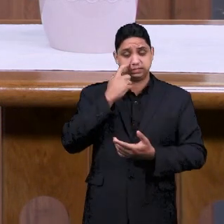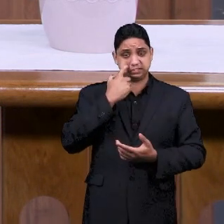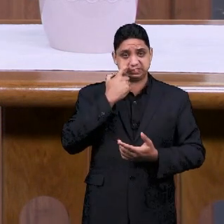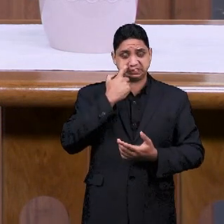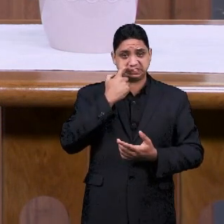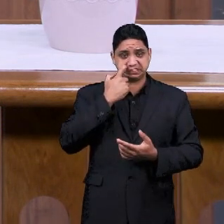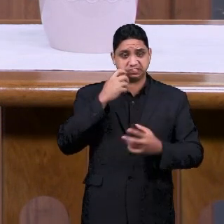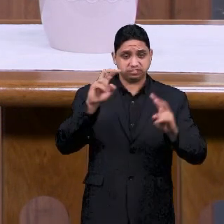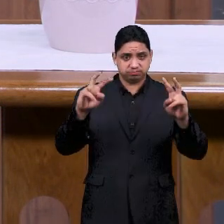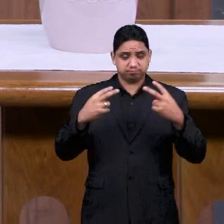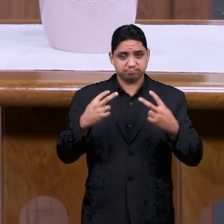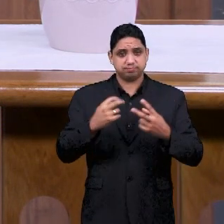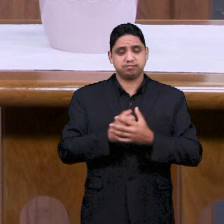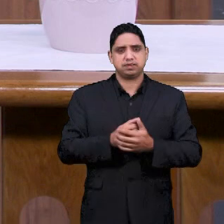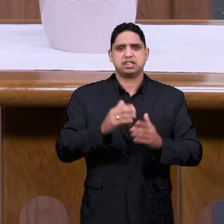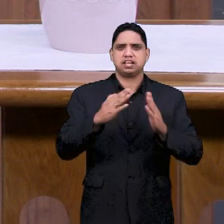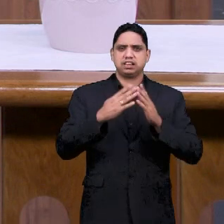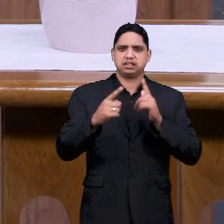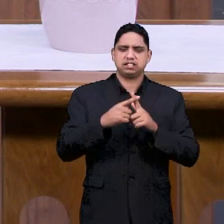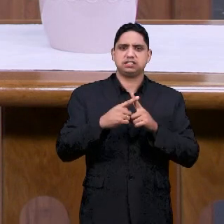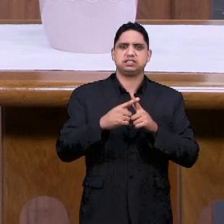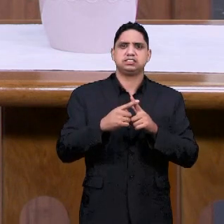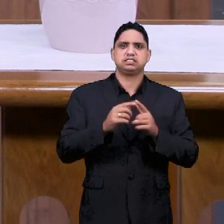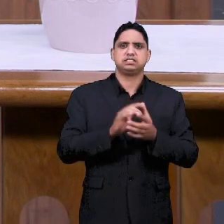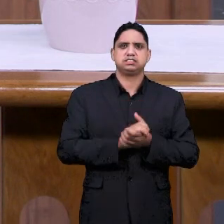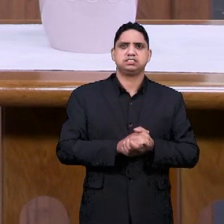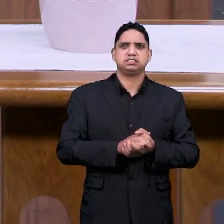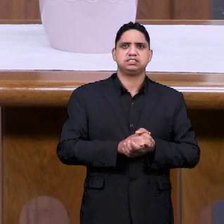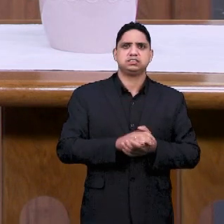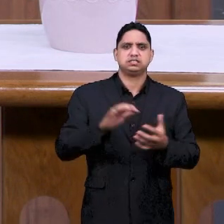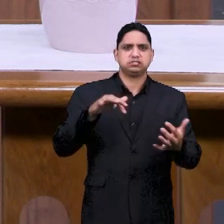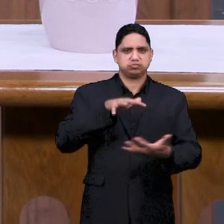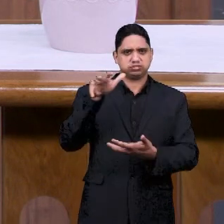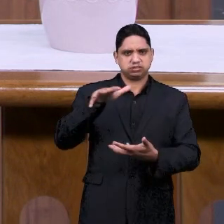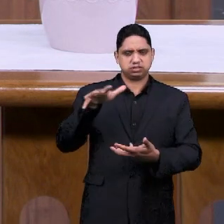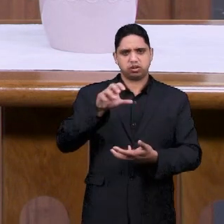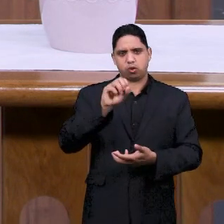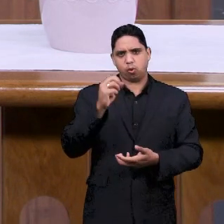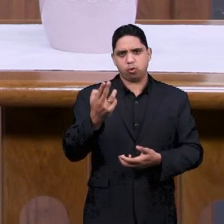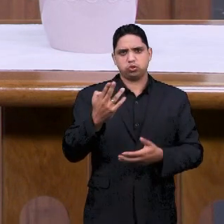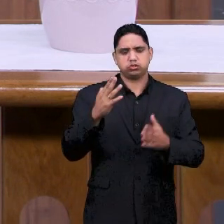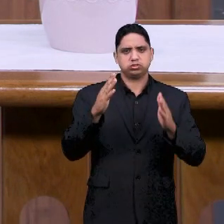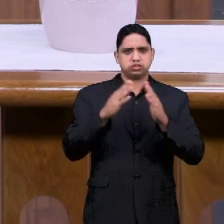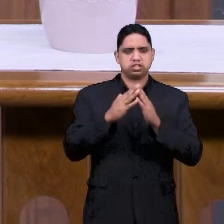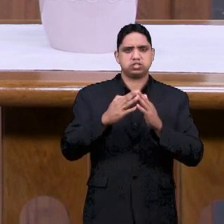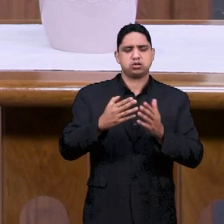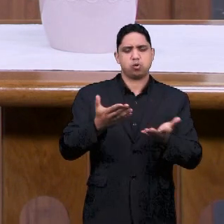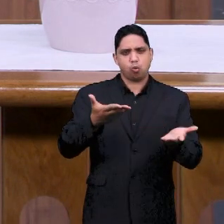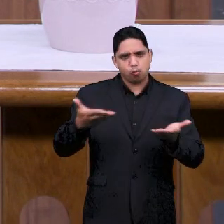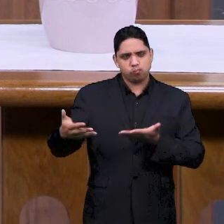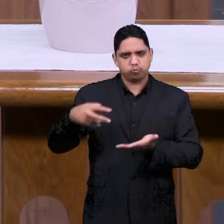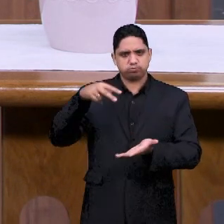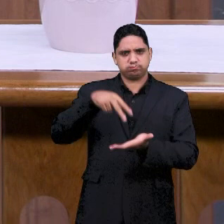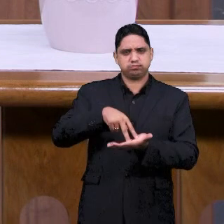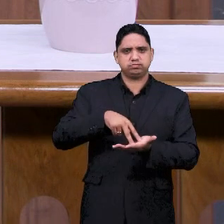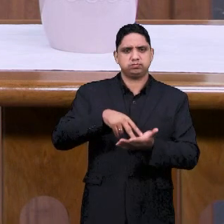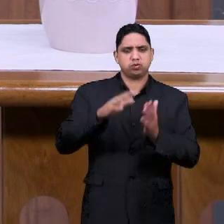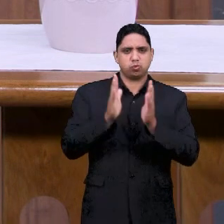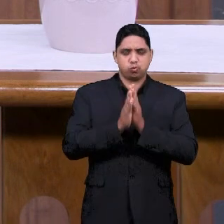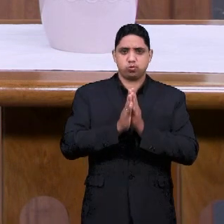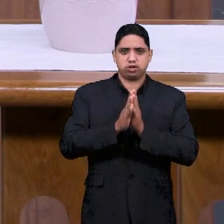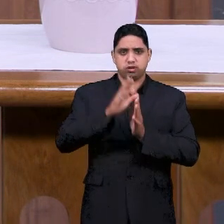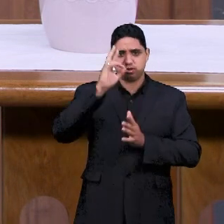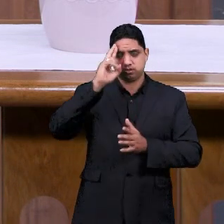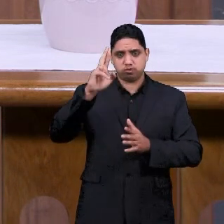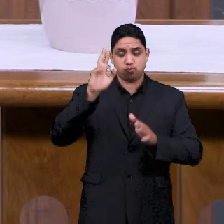qui êtes en train d'assister à partir de l'église, la transmission par satellite, même dans votre maison, je vous invite à vous mettre debout. Et nous allons